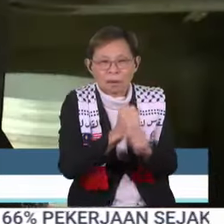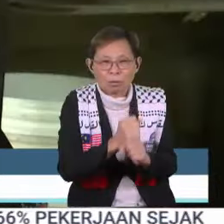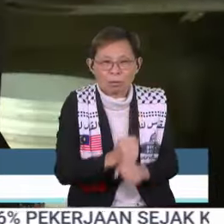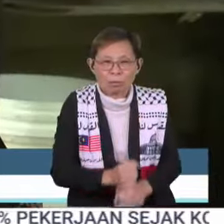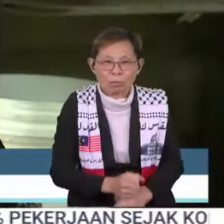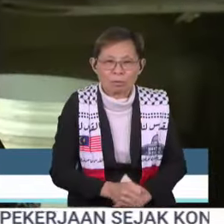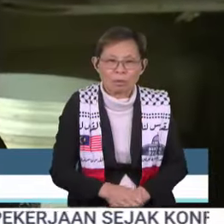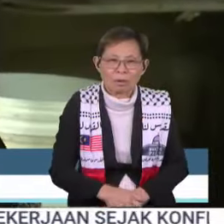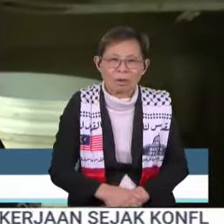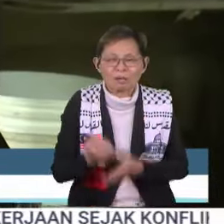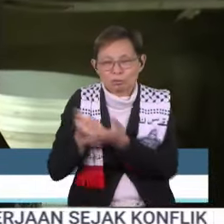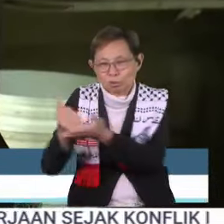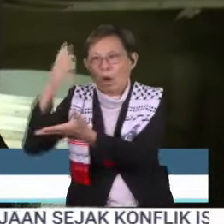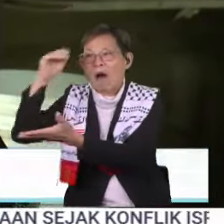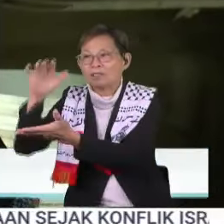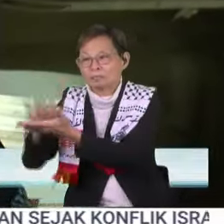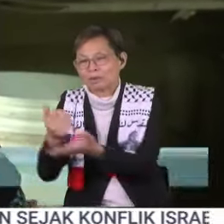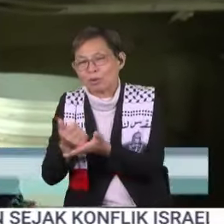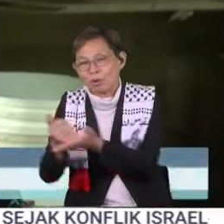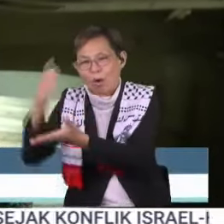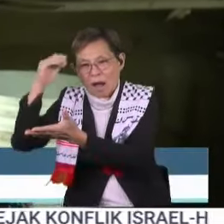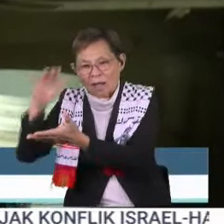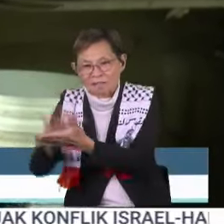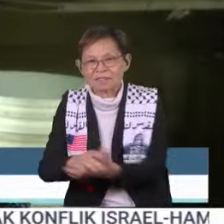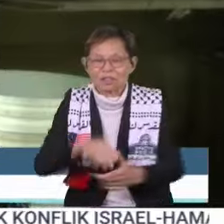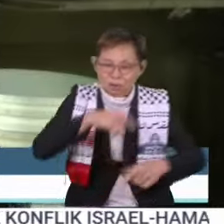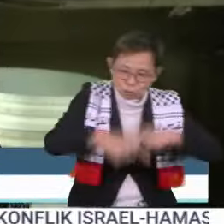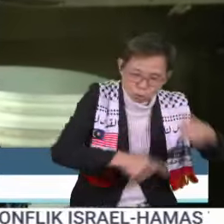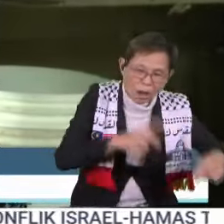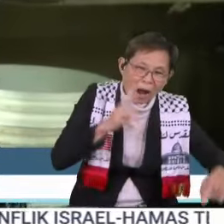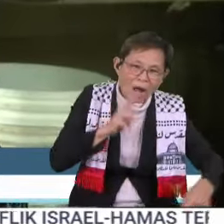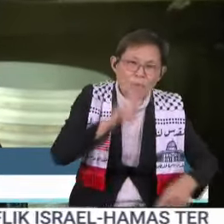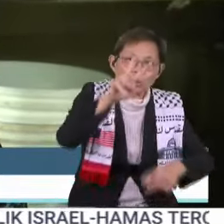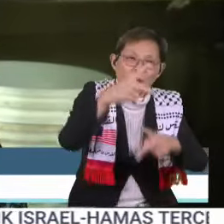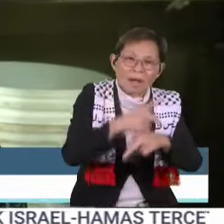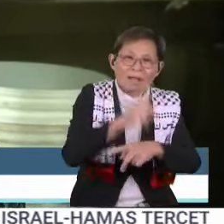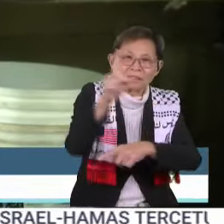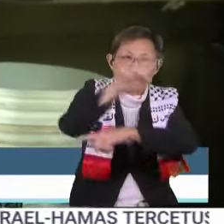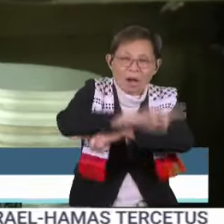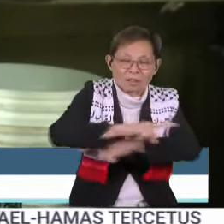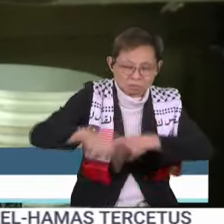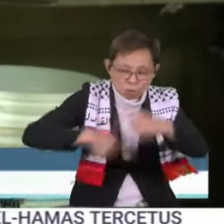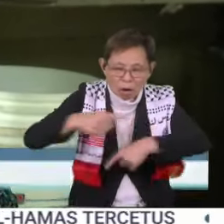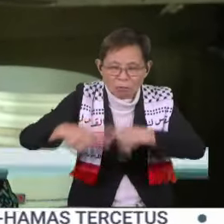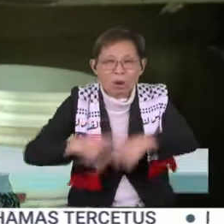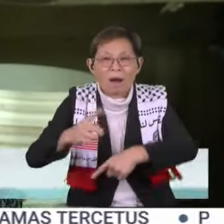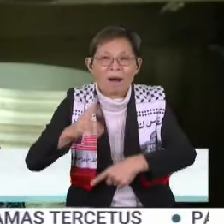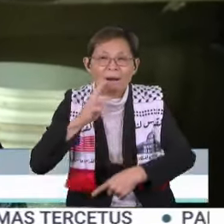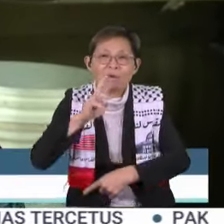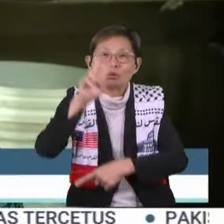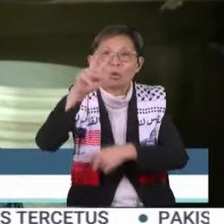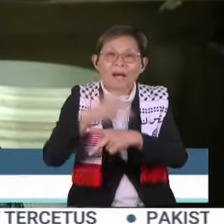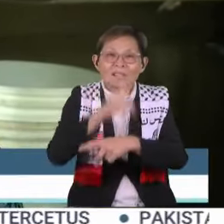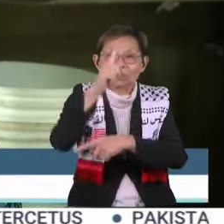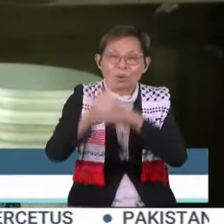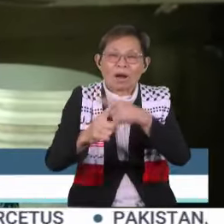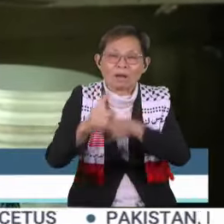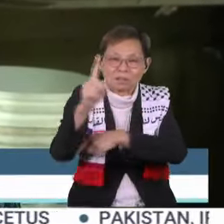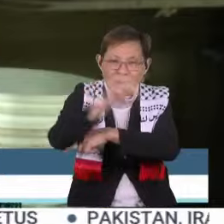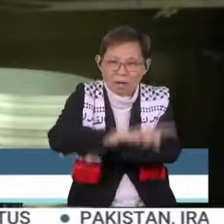kita tidak kau tolong dia lah. Tolong salih air. Dua kali sehari salih air. Itulah. Cukup